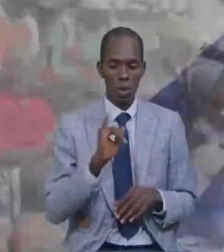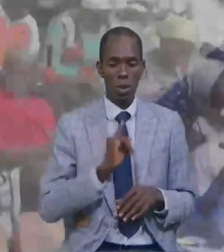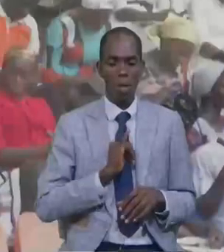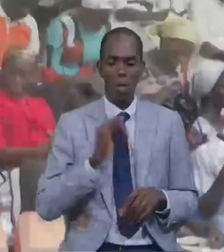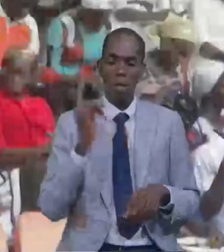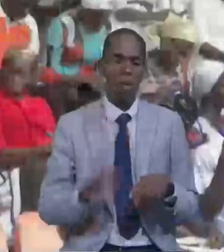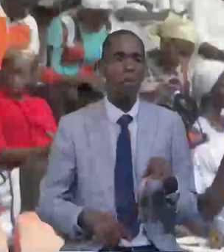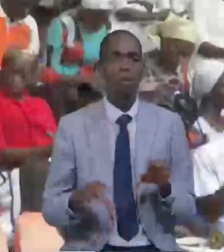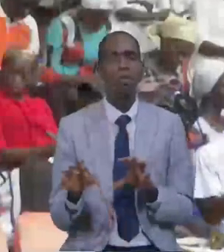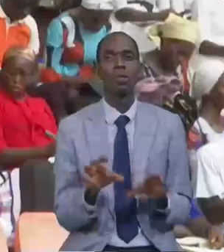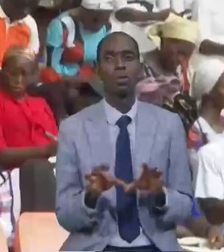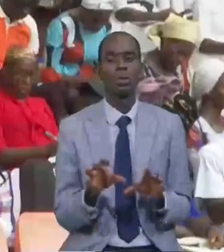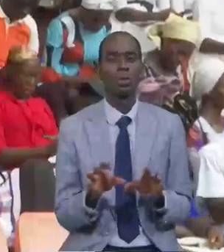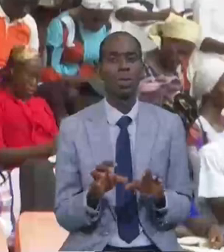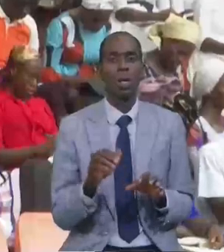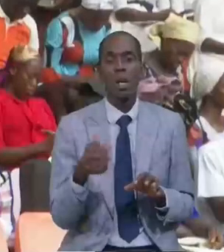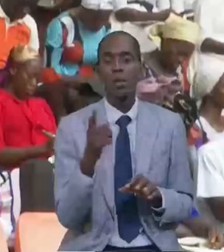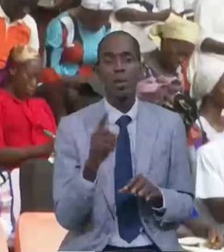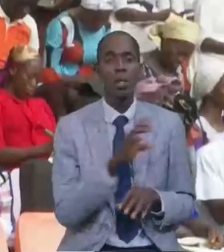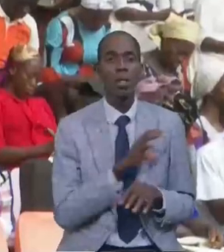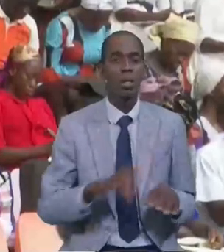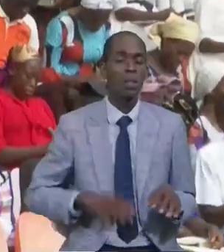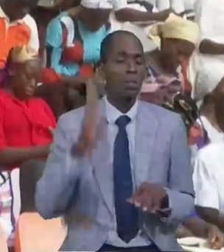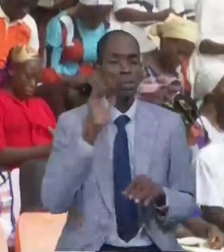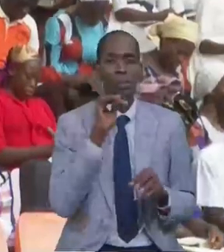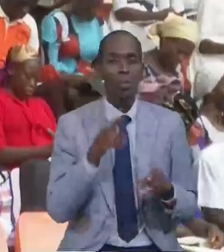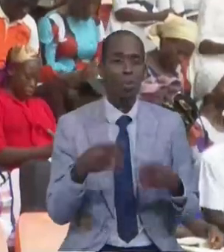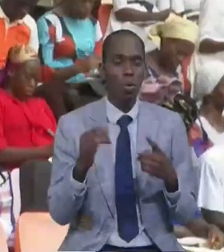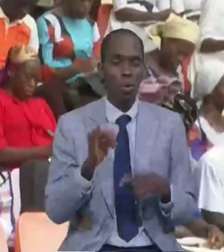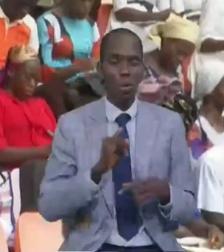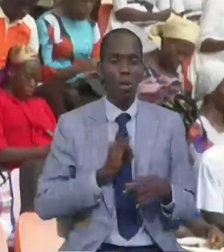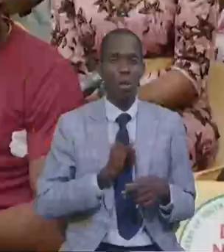pas. Tout ce que Christ ne pourra pas dire